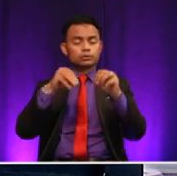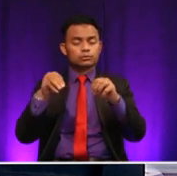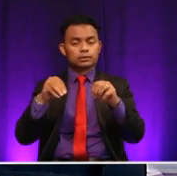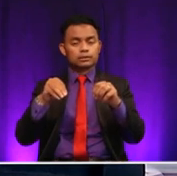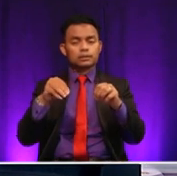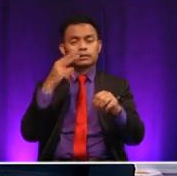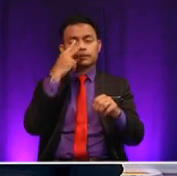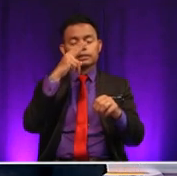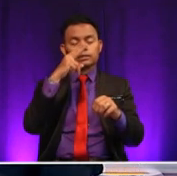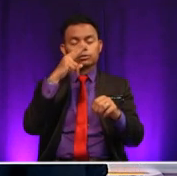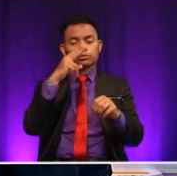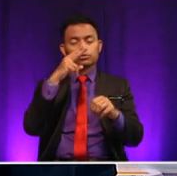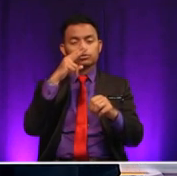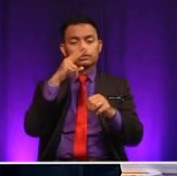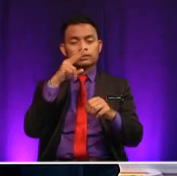sama